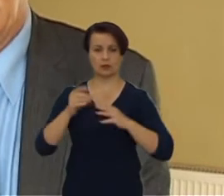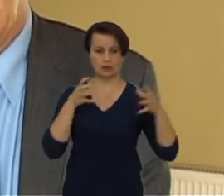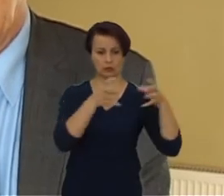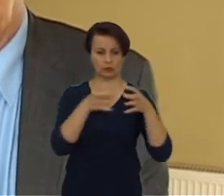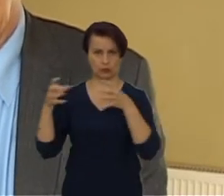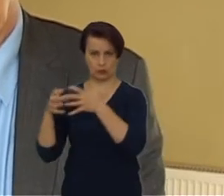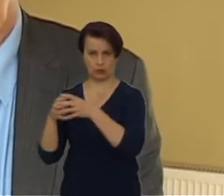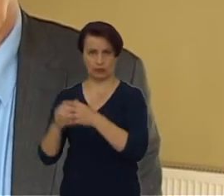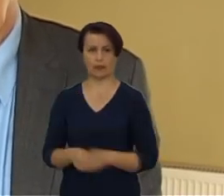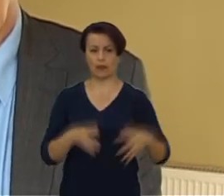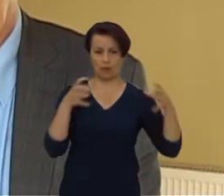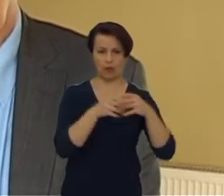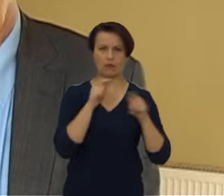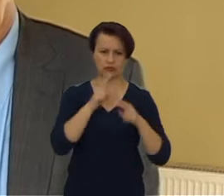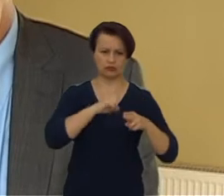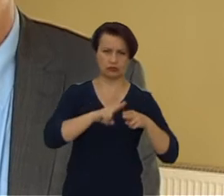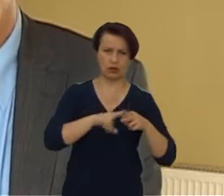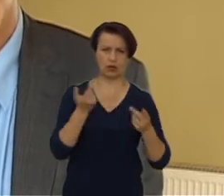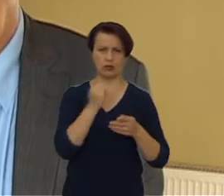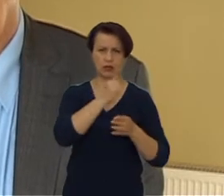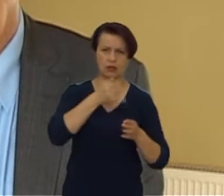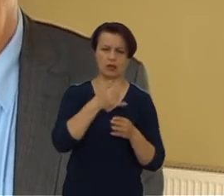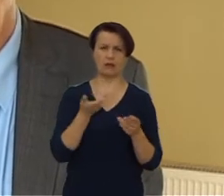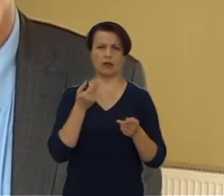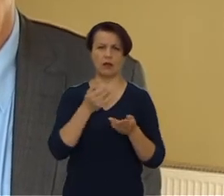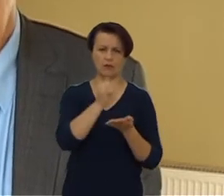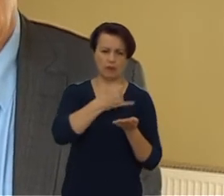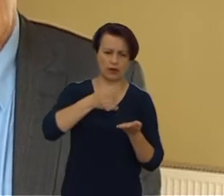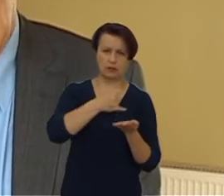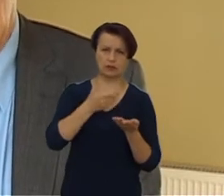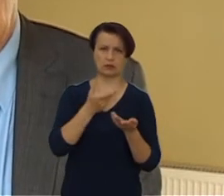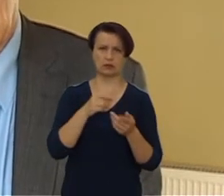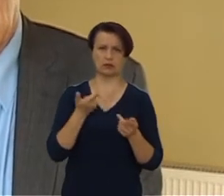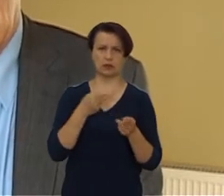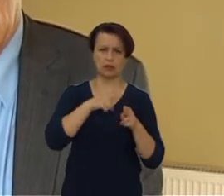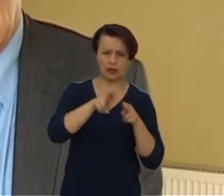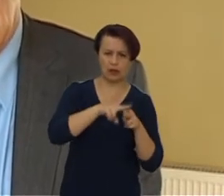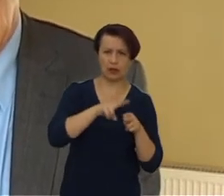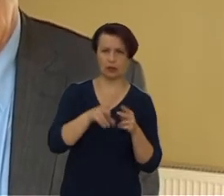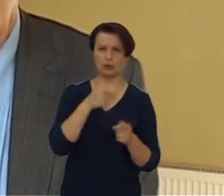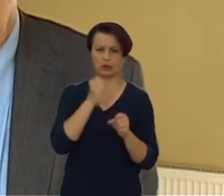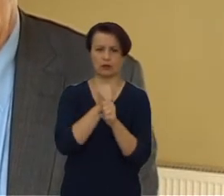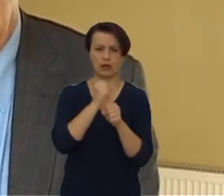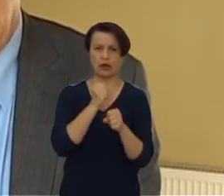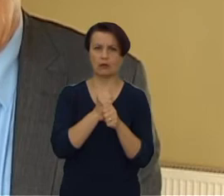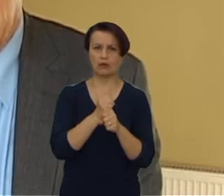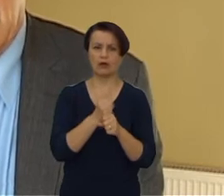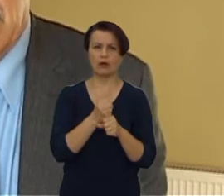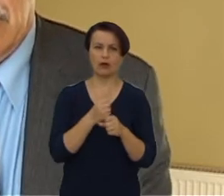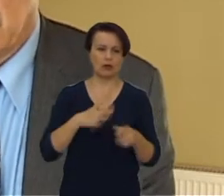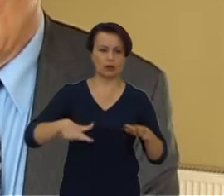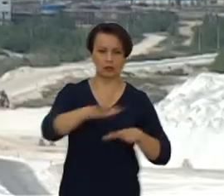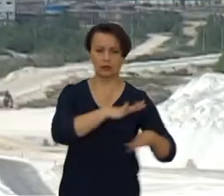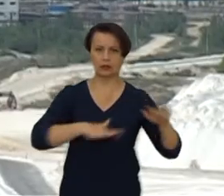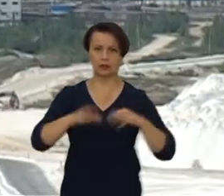sakykime, specialybių. Tai tos bendrosios specialybės, kaip šaltkalvių, elektrikai, frezuotojai, tenkintojai. Tai ieškome darbo rinkoje